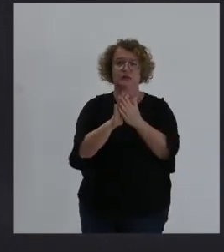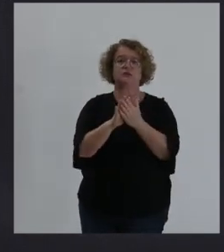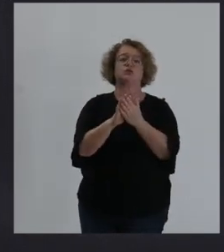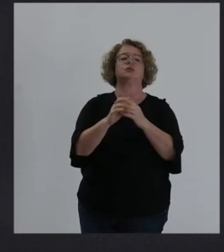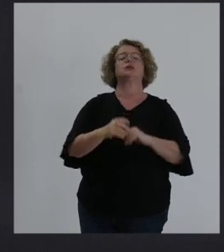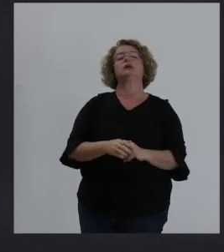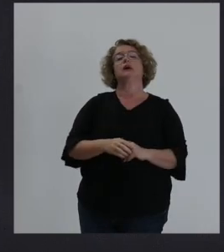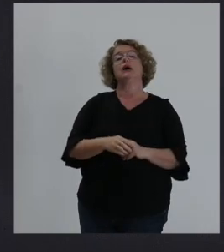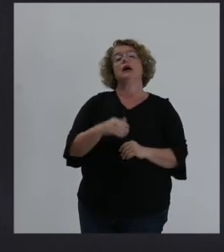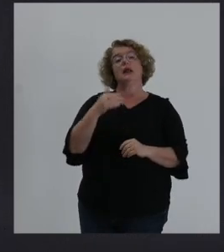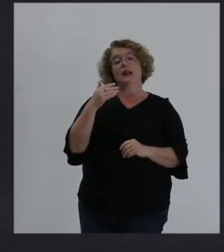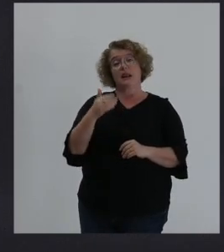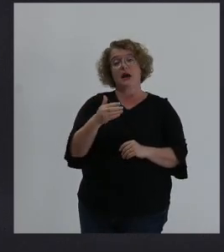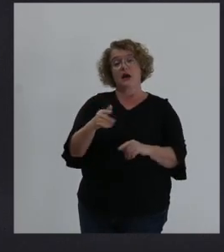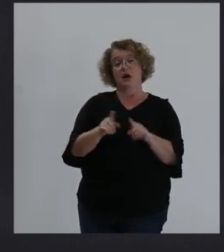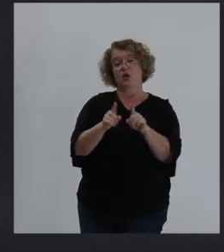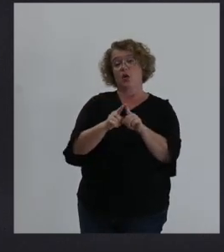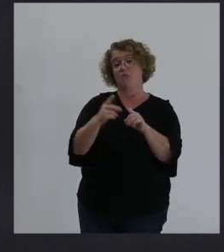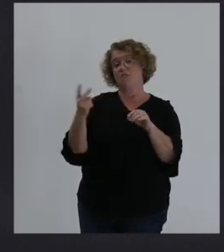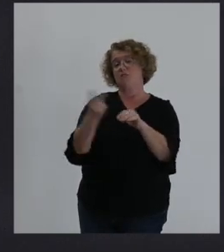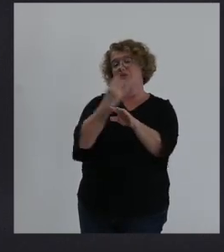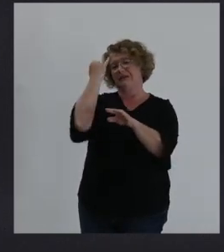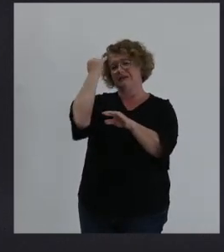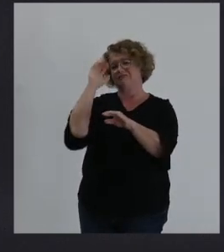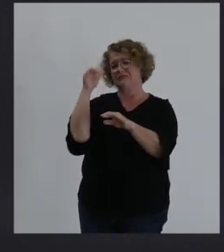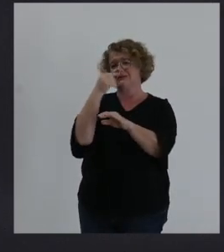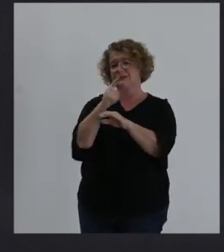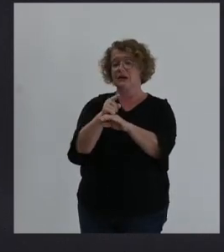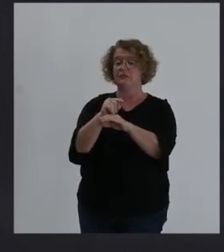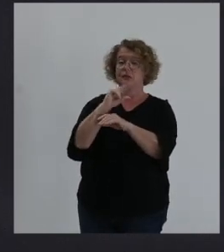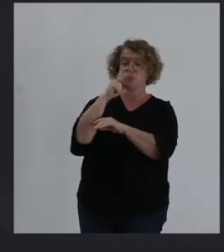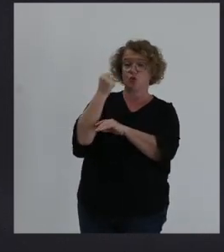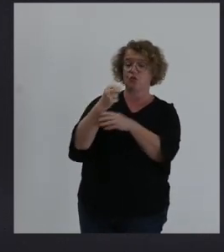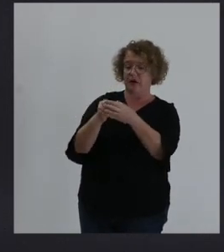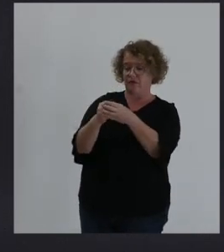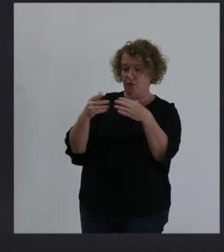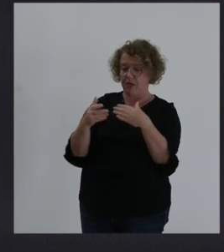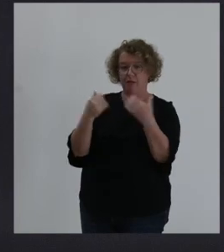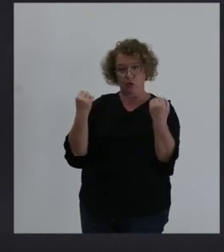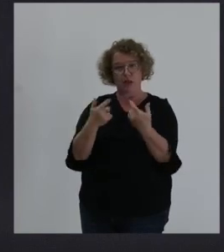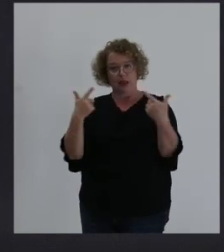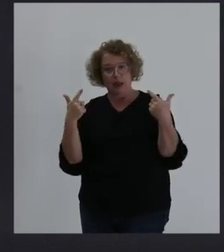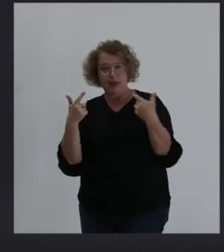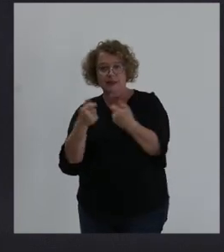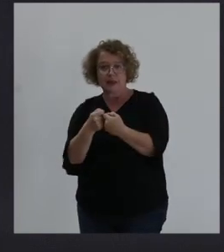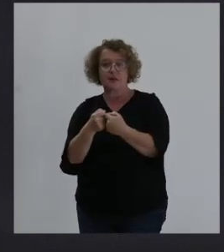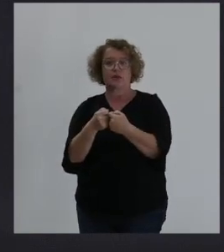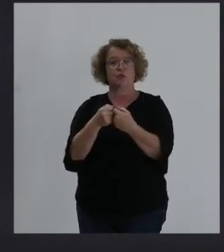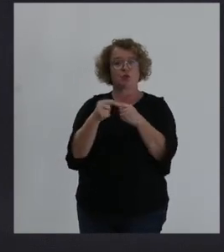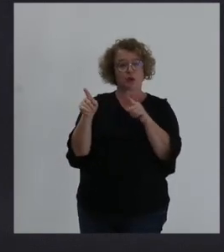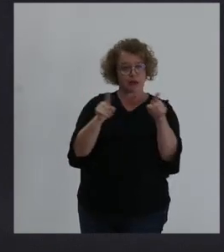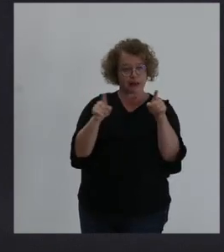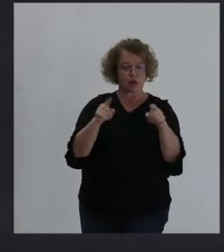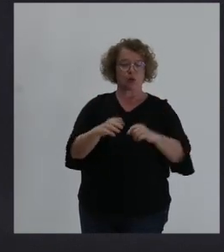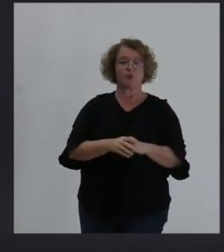ne s'agit pas d'empiler de nouvelles initiatives, mais de donner les moyens humains et des outils pour accompagner l'activité de la DIVEC et du SUAC.